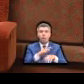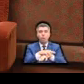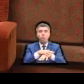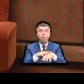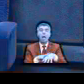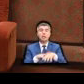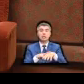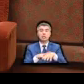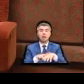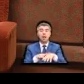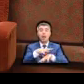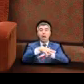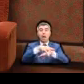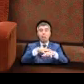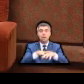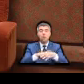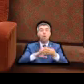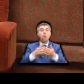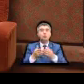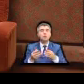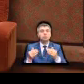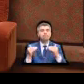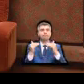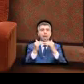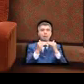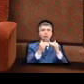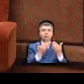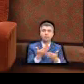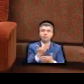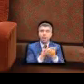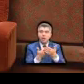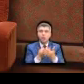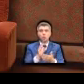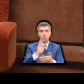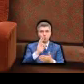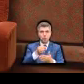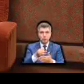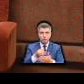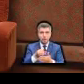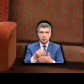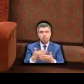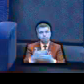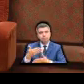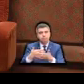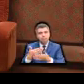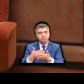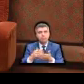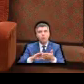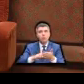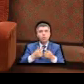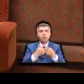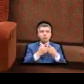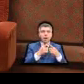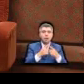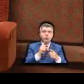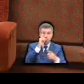العمال، المصالح إلى غير ذلك، عندنا إطار قانوني مكتمل وشكلوا أرضية صلبة اللي يمكن نبنيو عليها الركائز